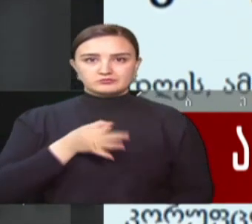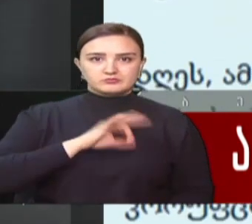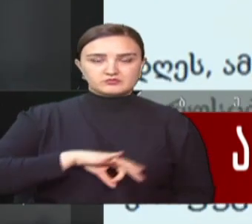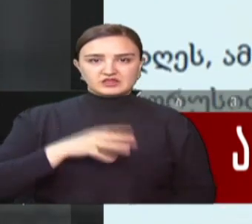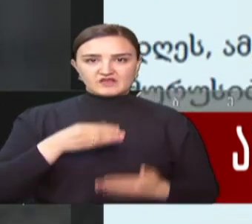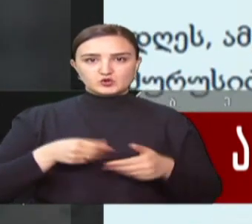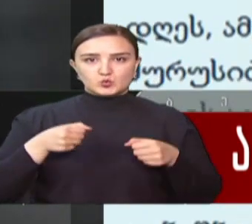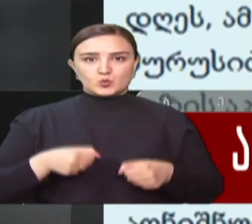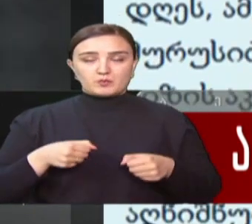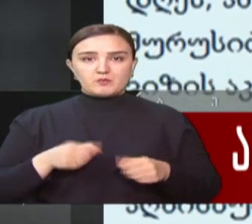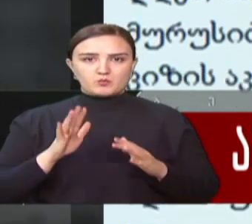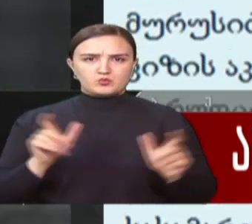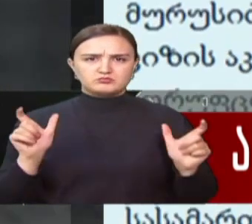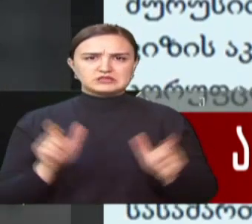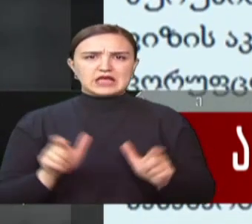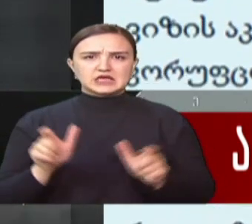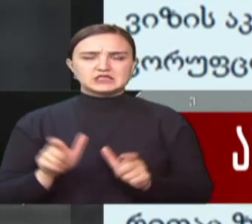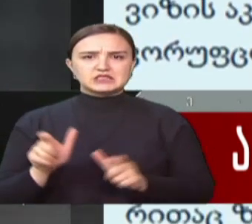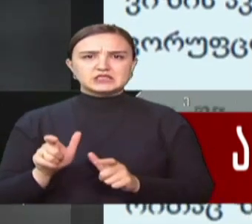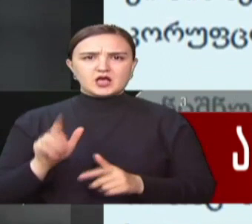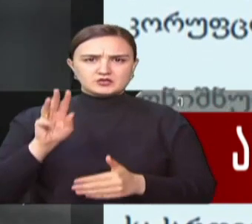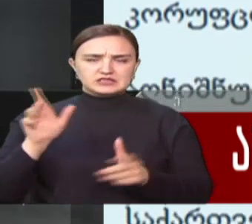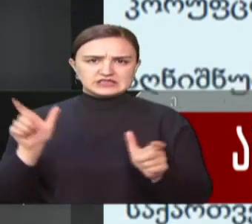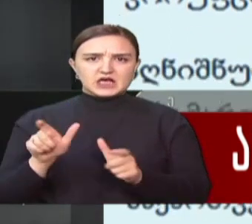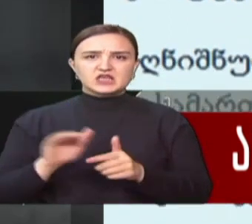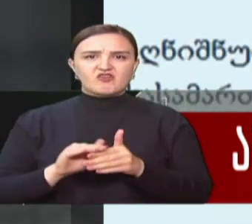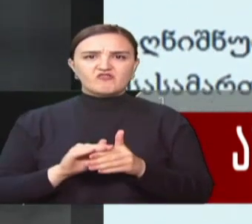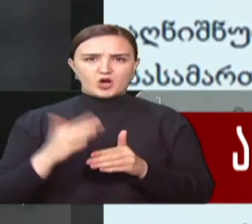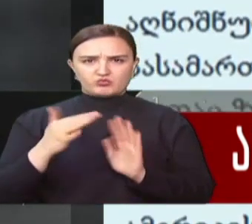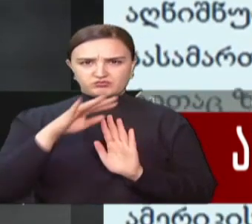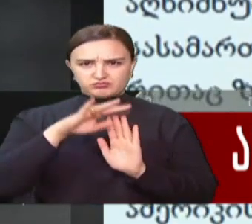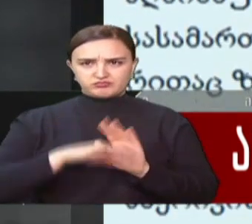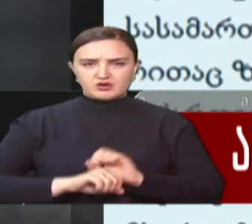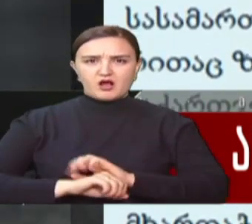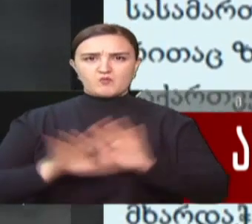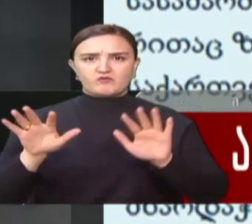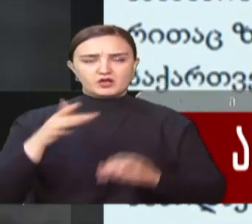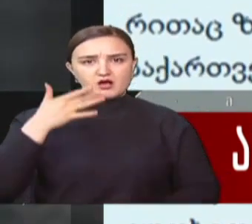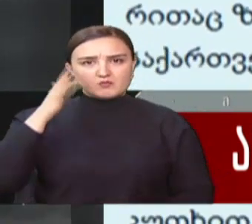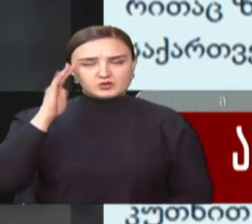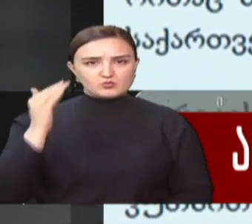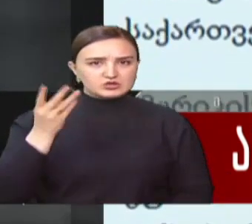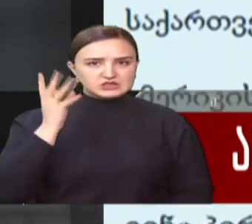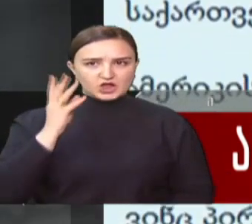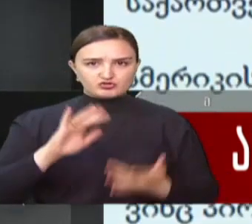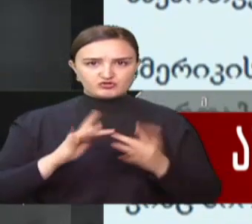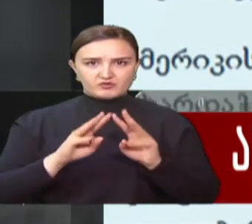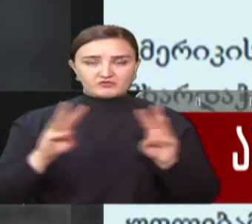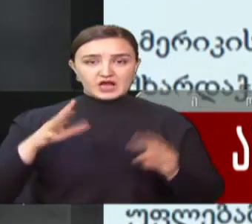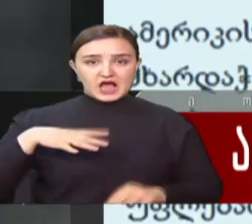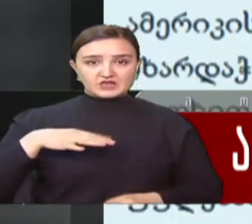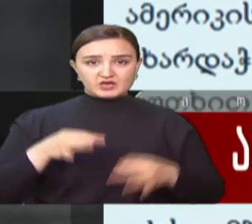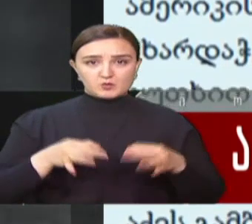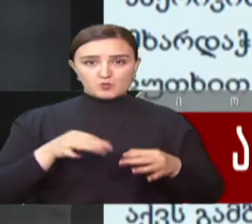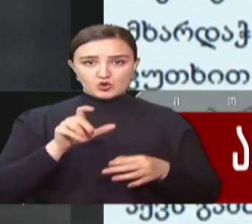საჯარო უფლებამოსილებას. სანქცირებული მოსამართლეების გვარები უკვე გამოქვეყნდა საქართველოში შტატების საელჩოს ვებგვერდზე. ქართველი